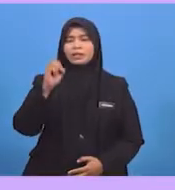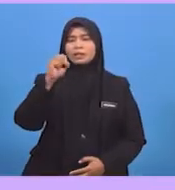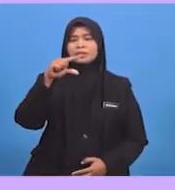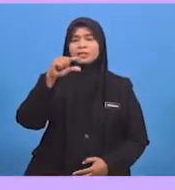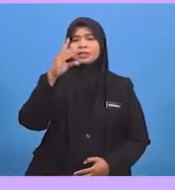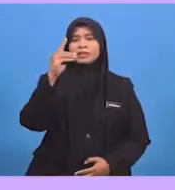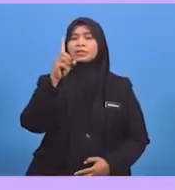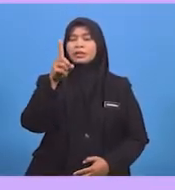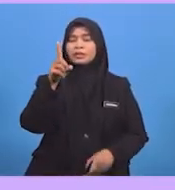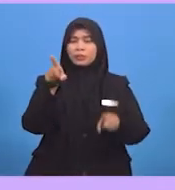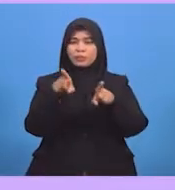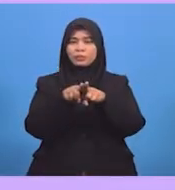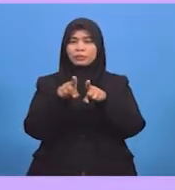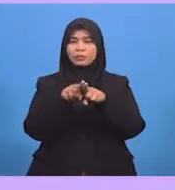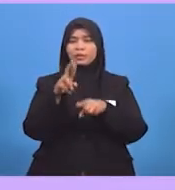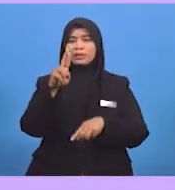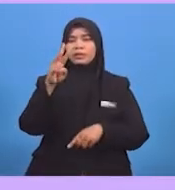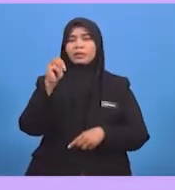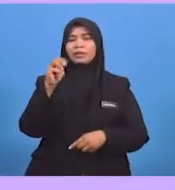SGD 1 sama dengan